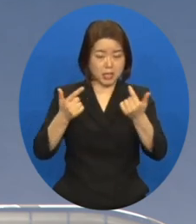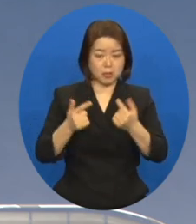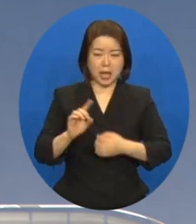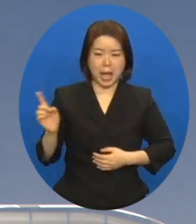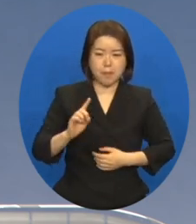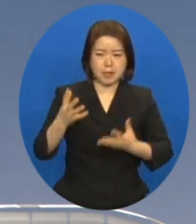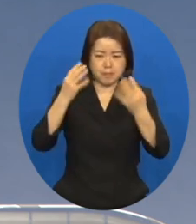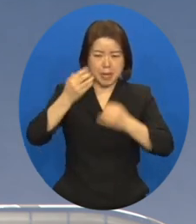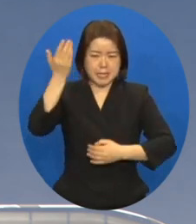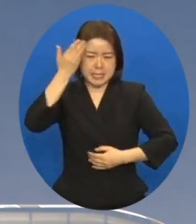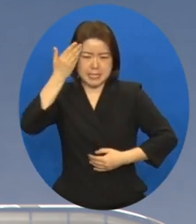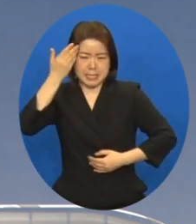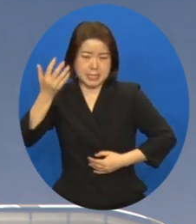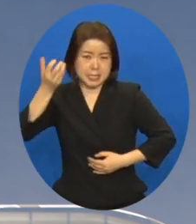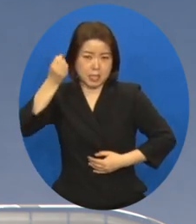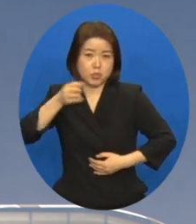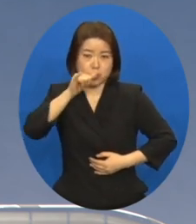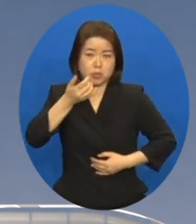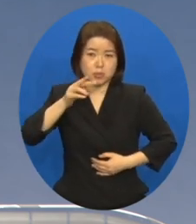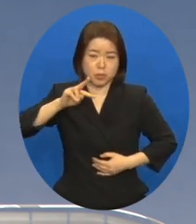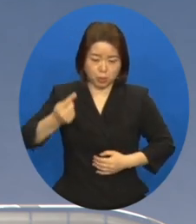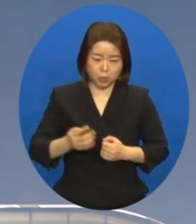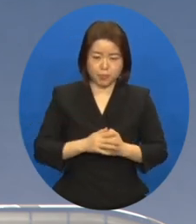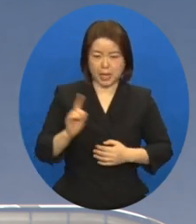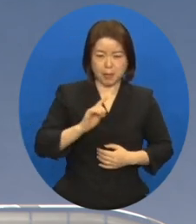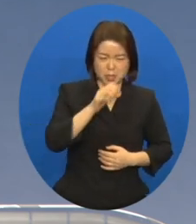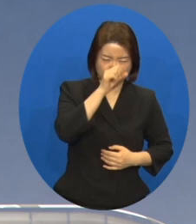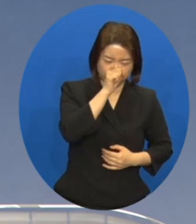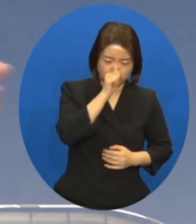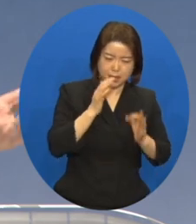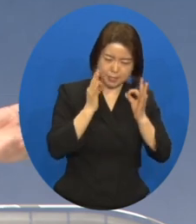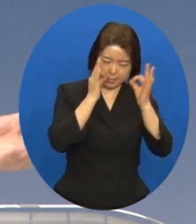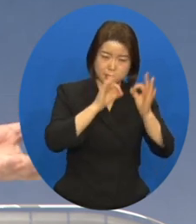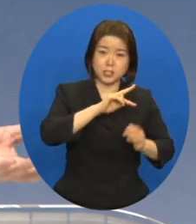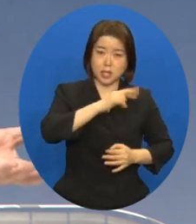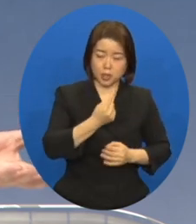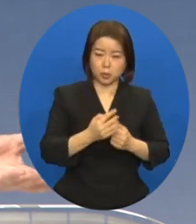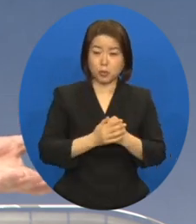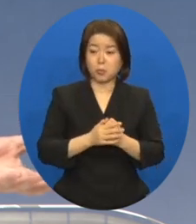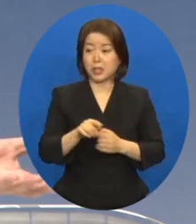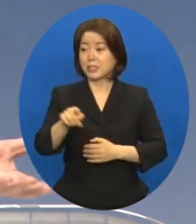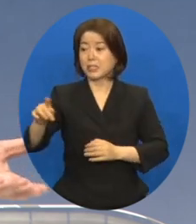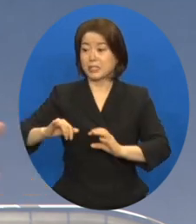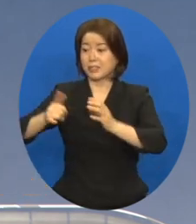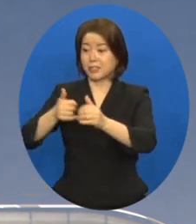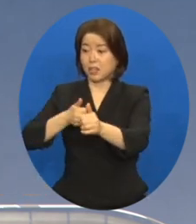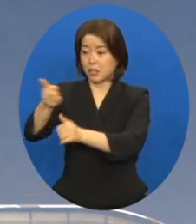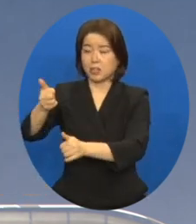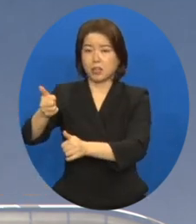안다고 그래서, 사람이 아무리 착하고 성실하다고 그래서 세상을 이길 수 있는 게 아니에요.